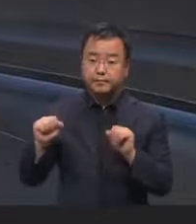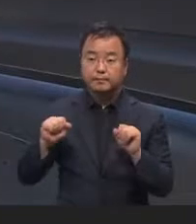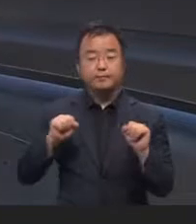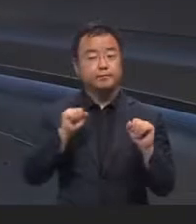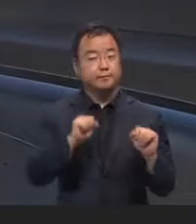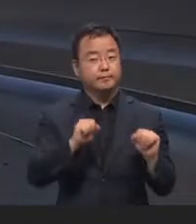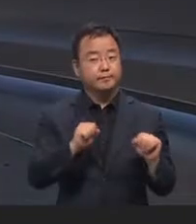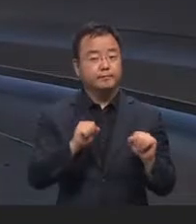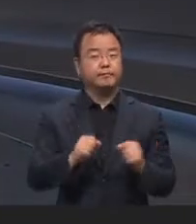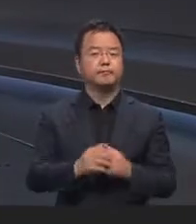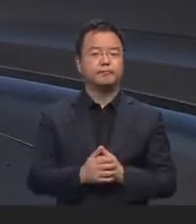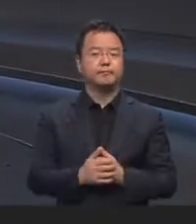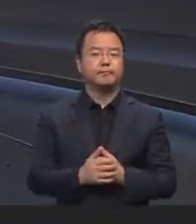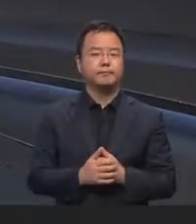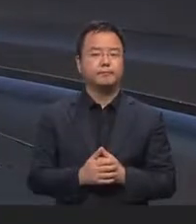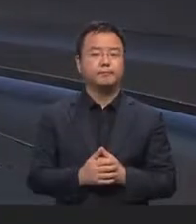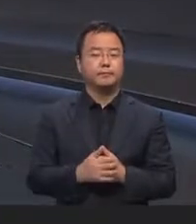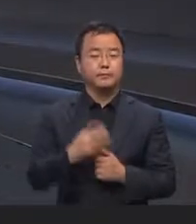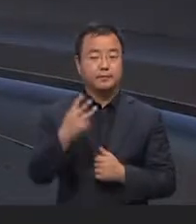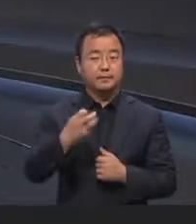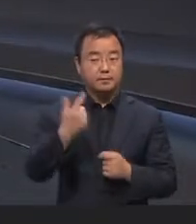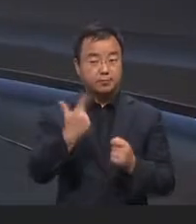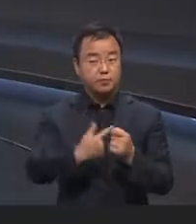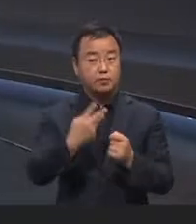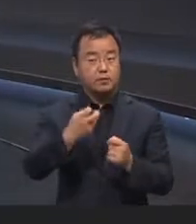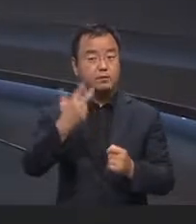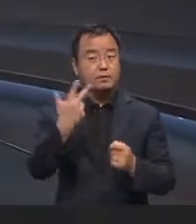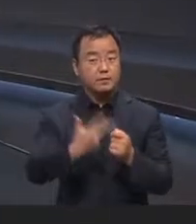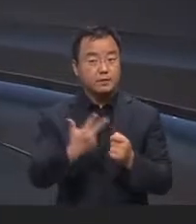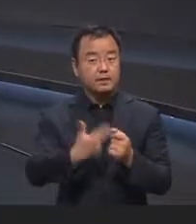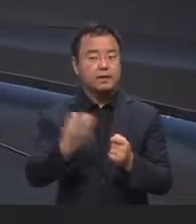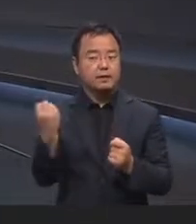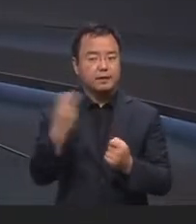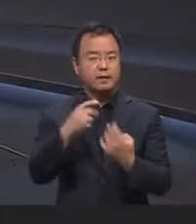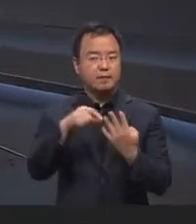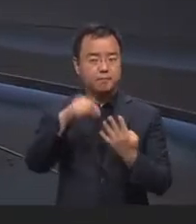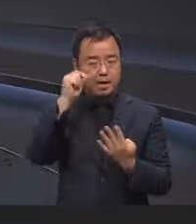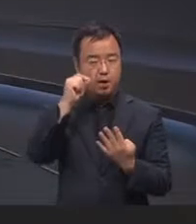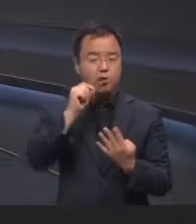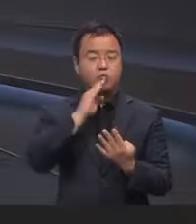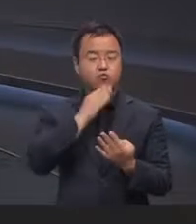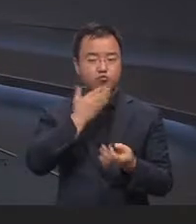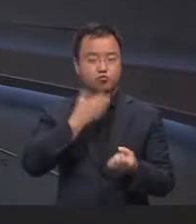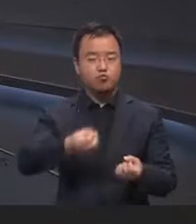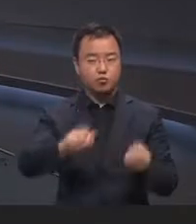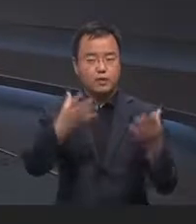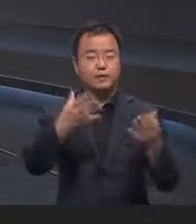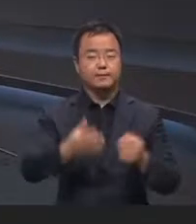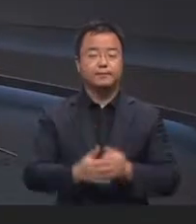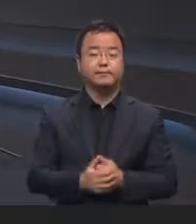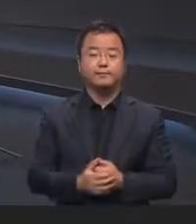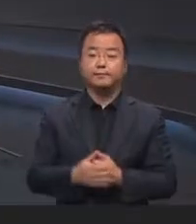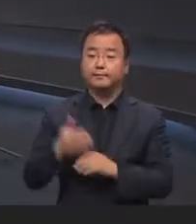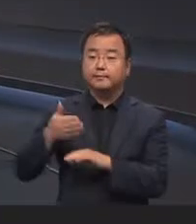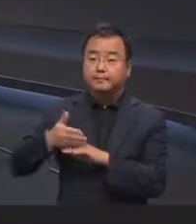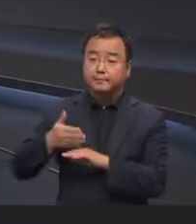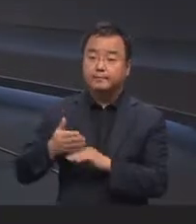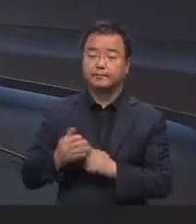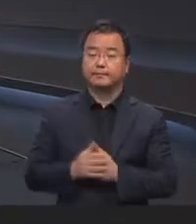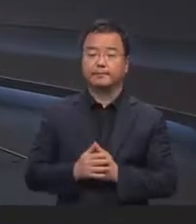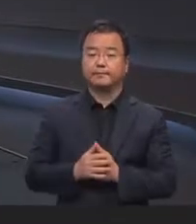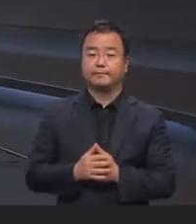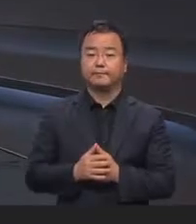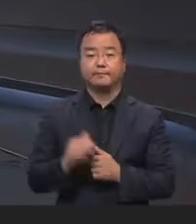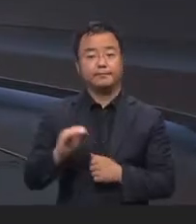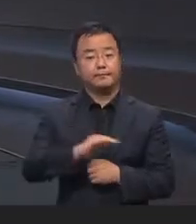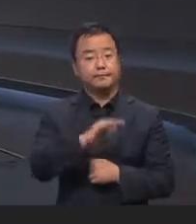근데 우선 36대 이어서 선수 7대 회장에 재선출 되신 걸 축하 드리고 있습니다 감사합니다 담배 져 그래서